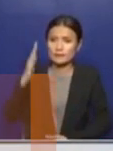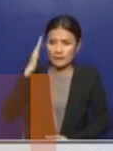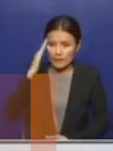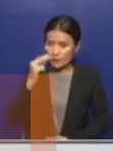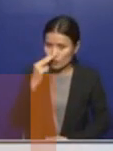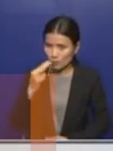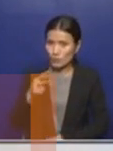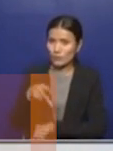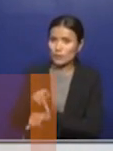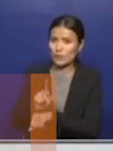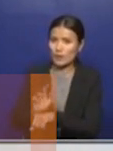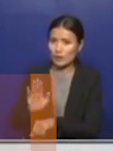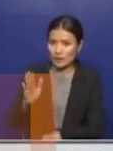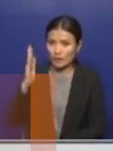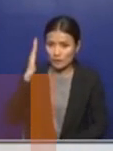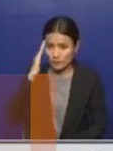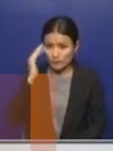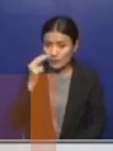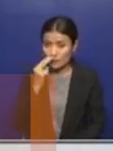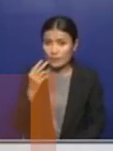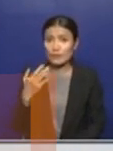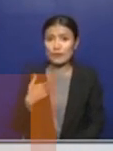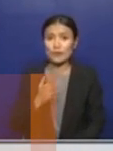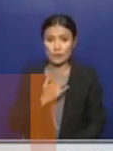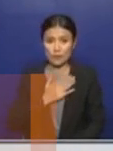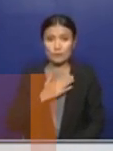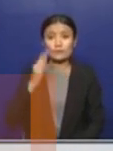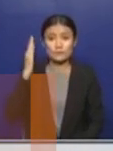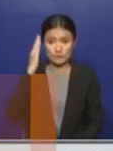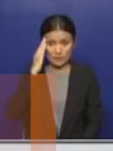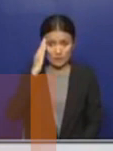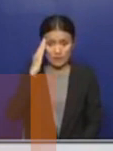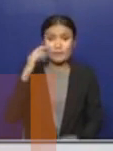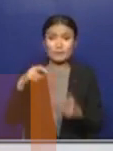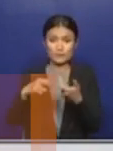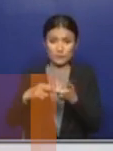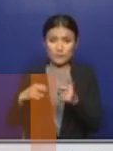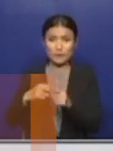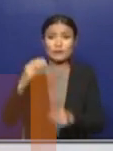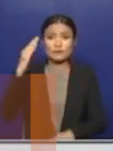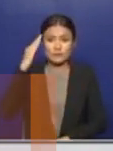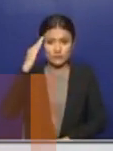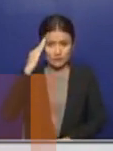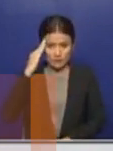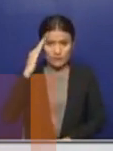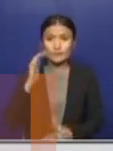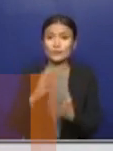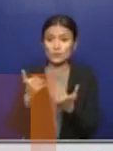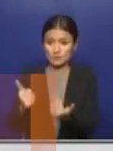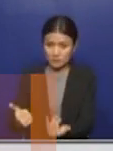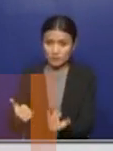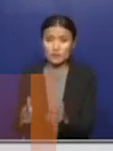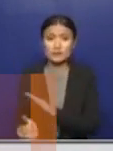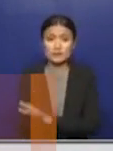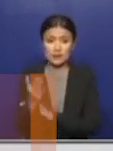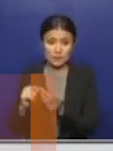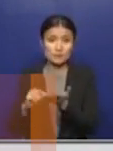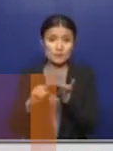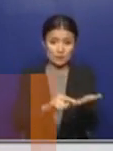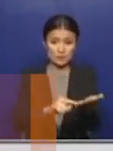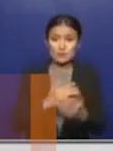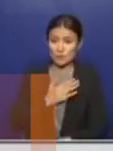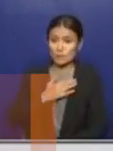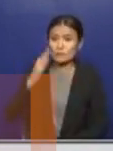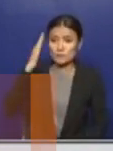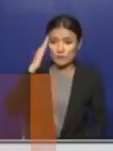านนิดหนึ่งนะครับผมเข้าใจในประเด็นปัญหาที่ท่านนำเสนอเมื่อเช้าผมก็ฟังผมก็เ